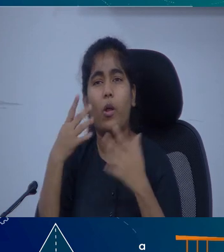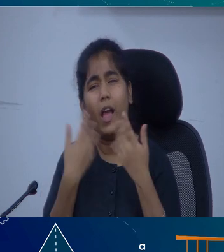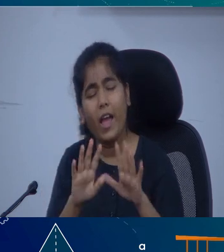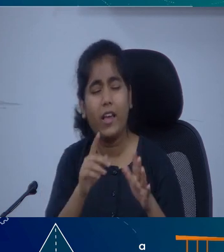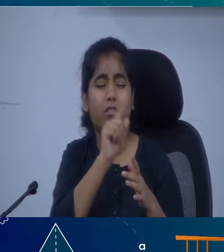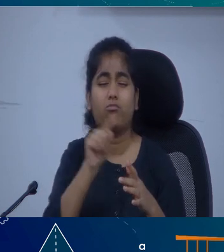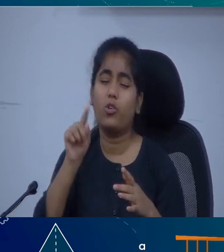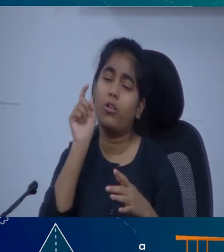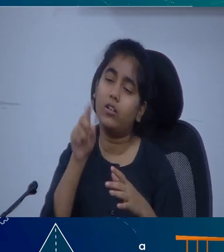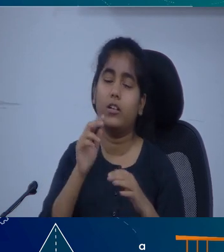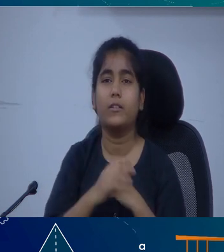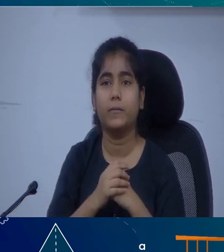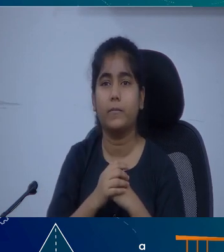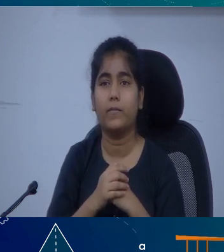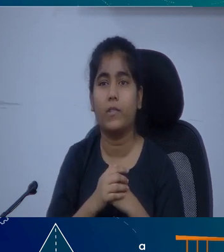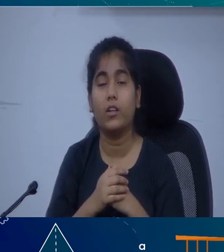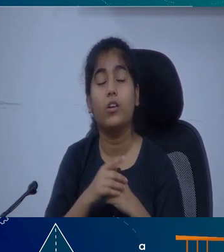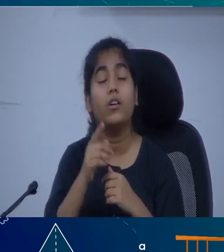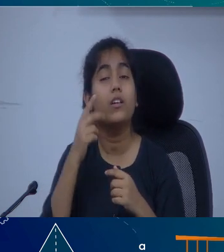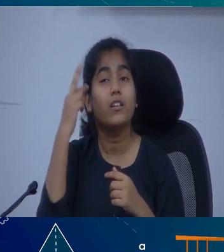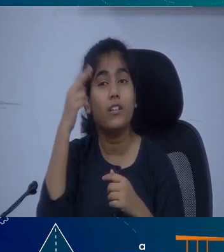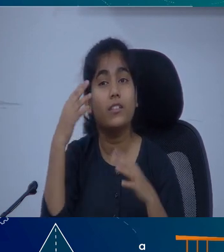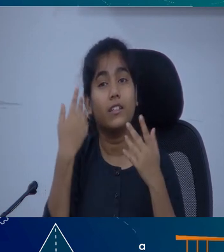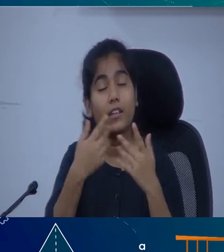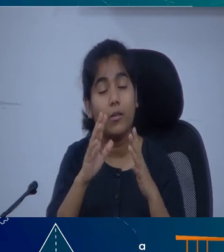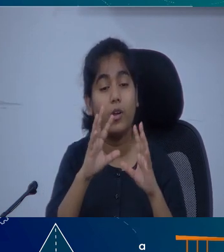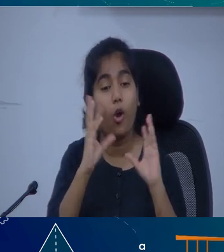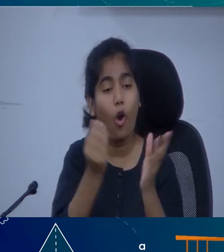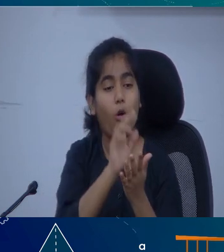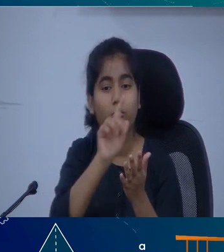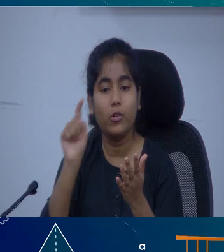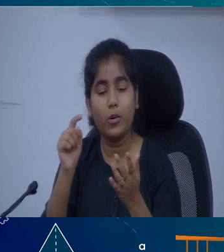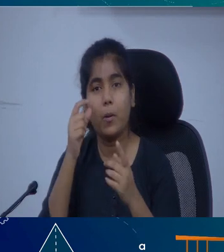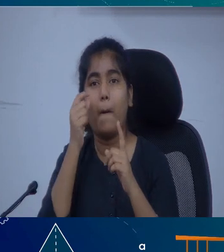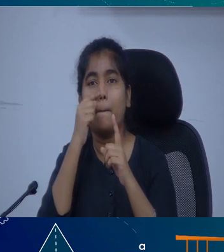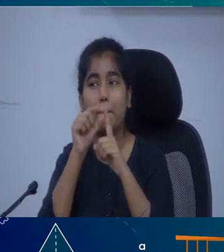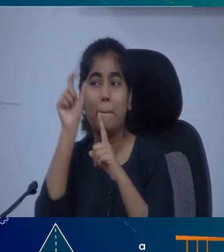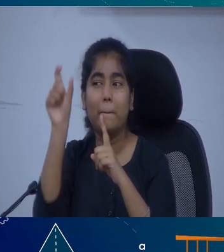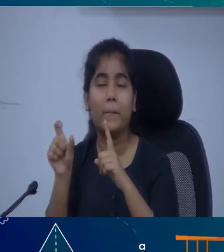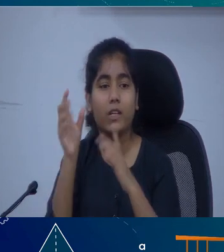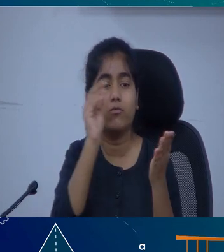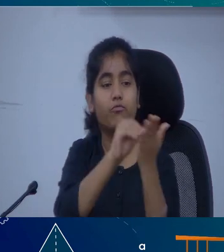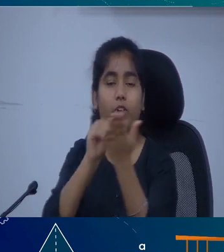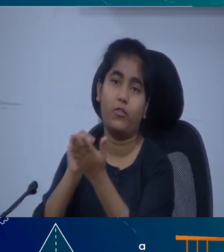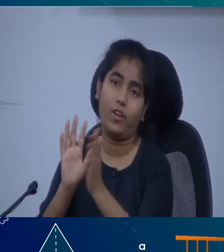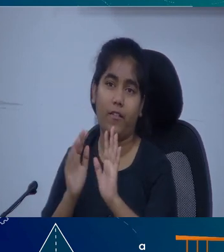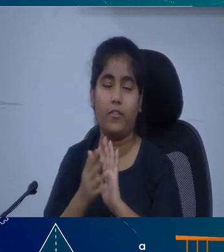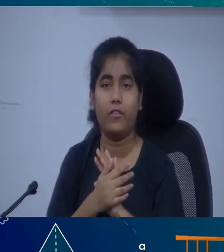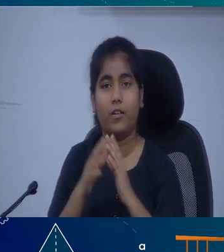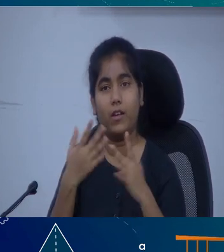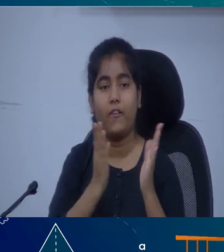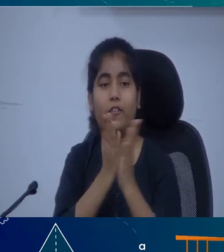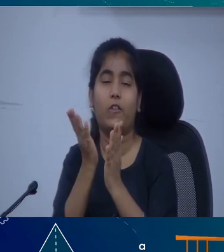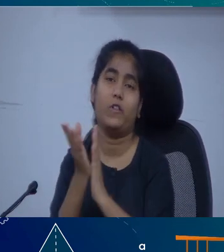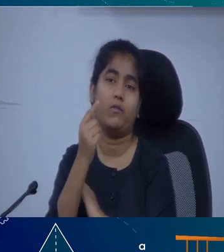है और येलो भी है और ब्राउन सा गोला भी है, इन सब में से किसी भी गोले पर आप क्लिक करेंगे, क्योंकि